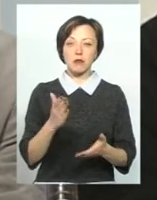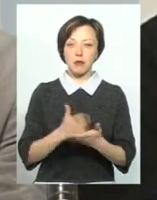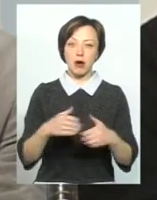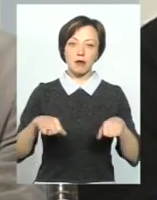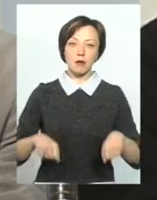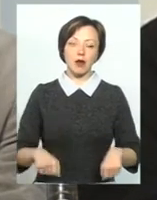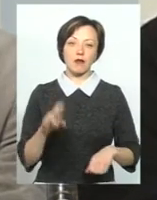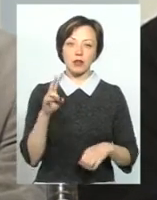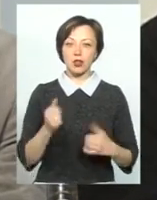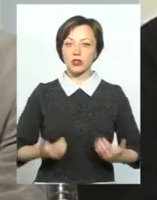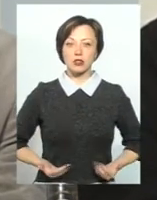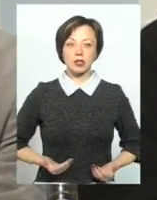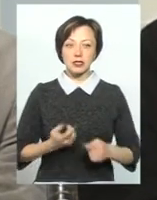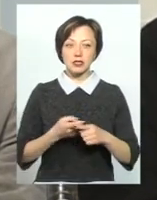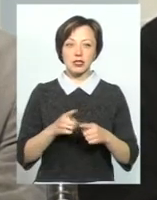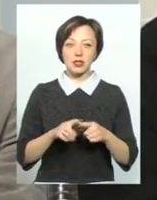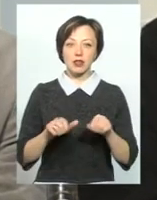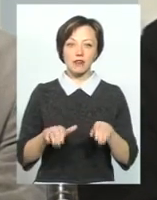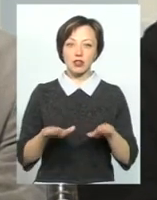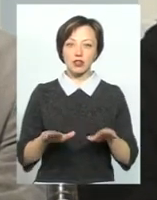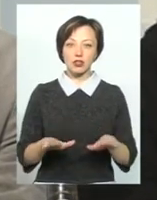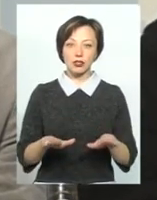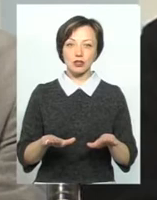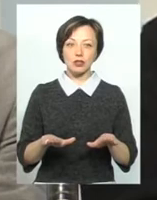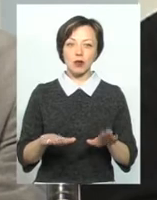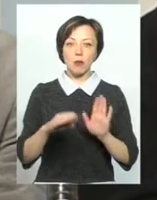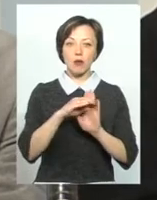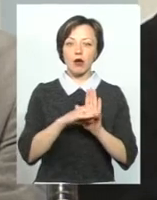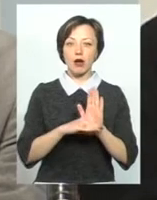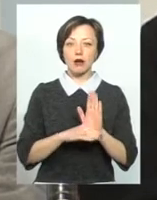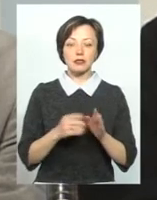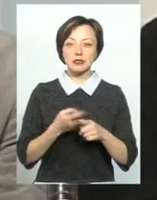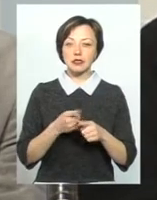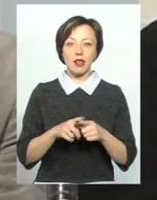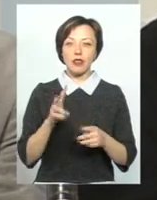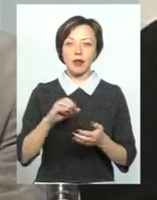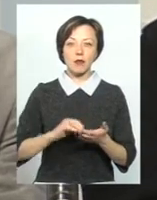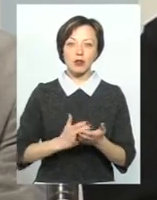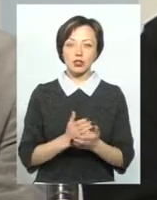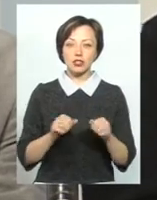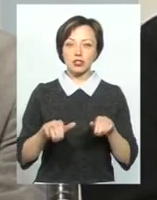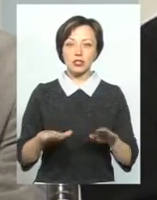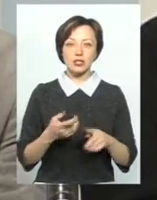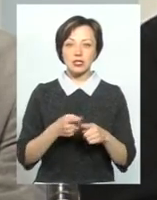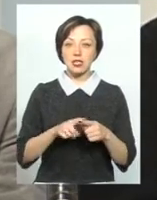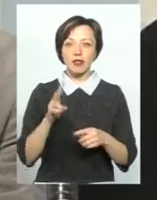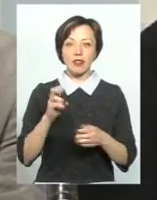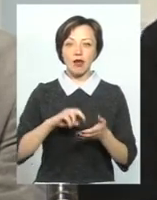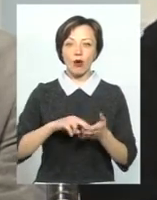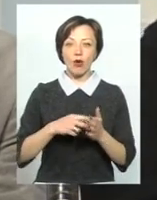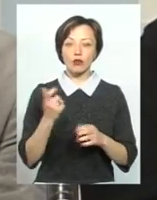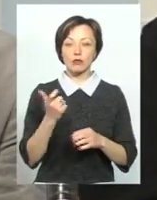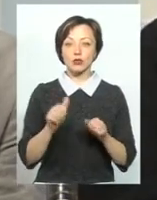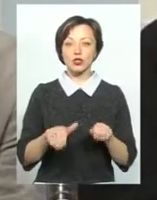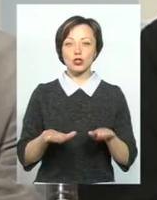на життя. Але це не вирішення програми, це не політичне рішення, це не економічне